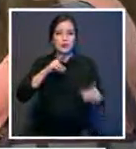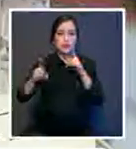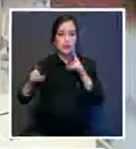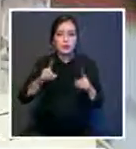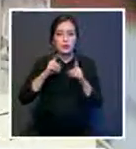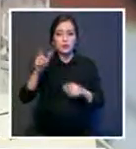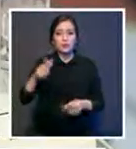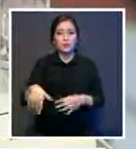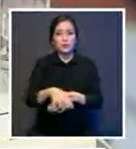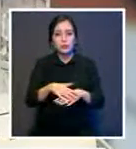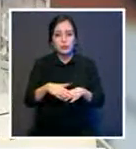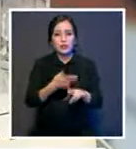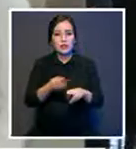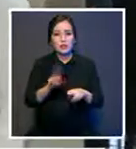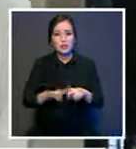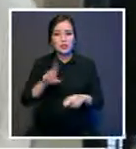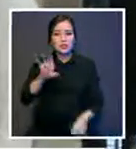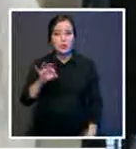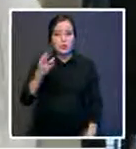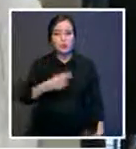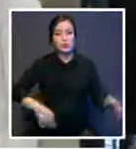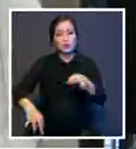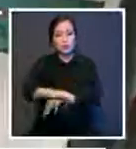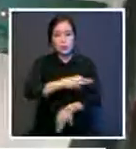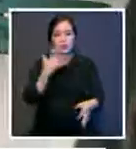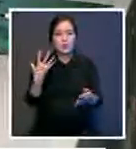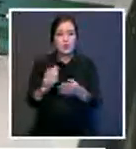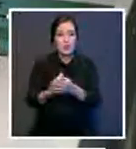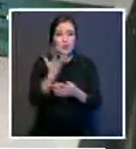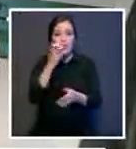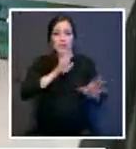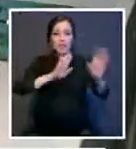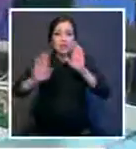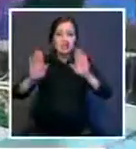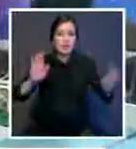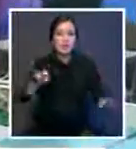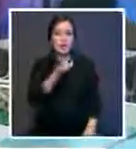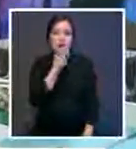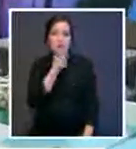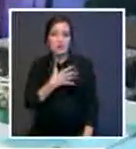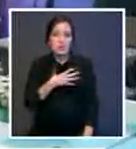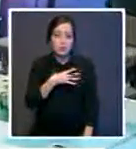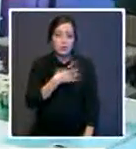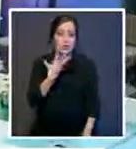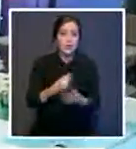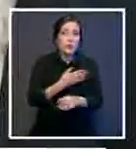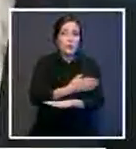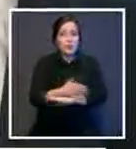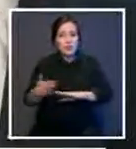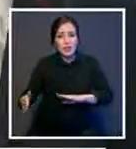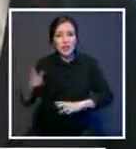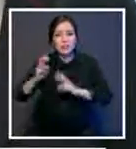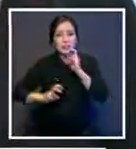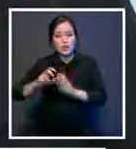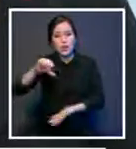көпшілік өңірде жүзеге асырылған әлеуметтік жобаларды бейнелейтін фотогалереяны тамашалады. Бұдан бөлек облыс кәсіпкерлерінің қатысуымен туған